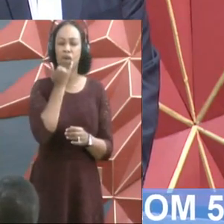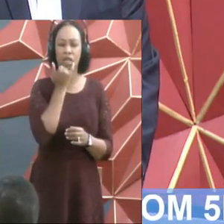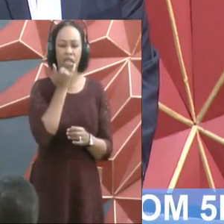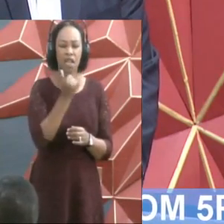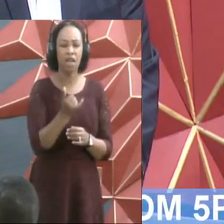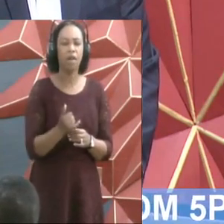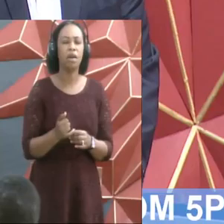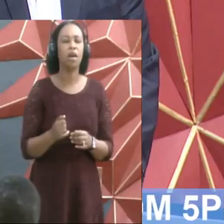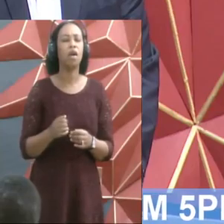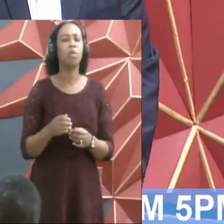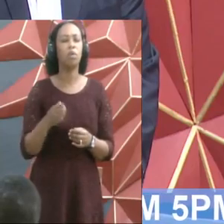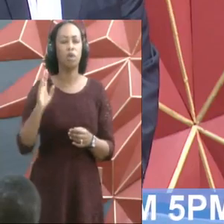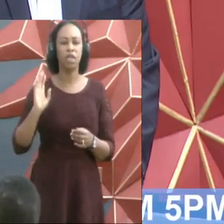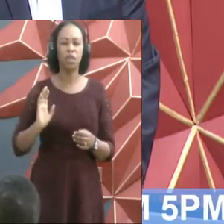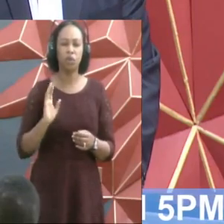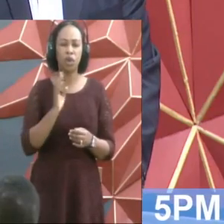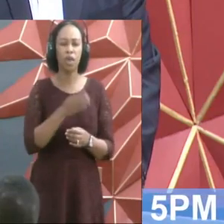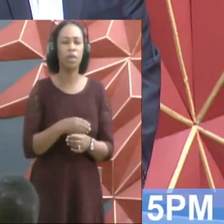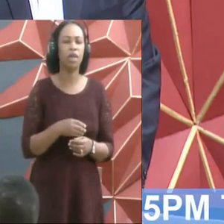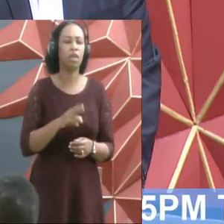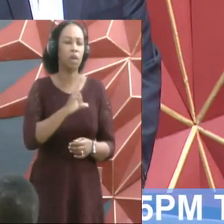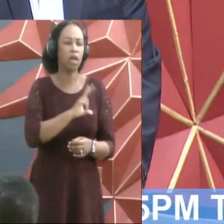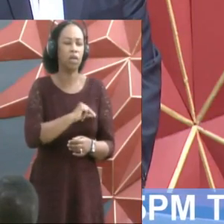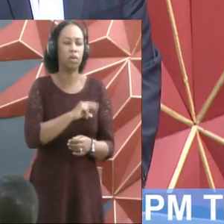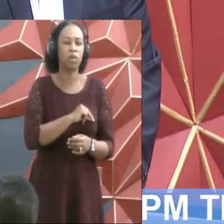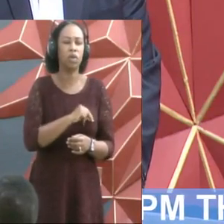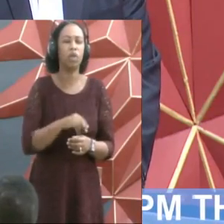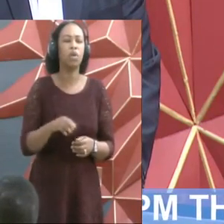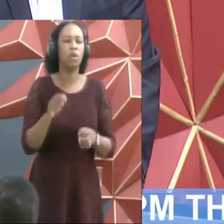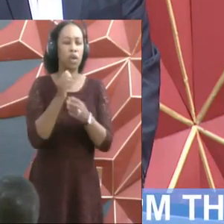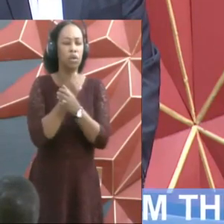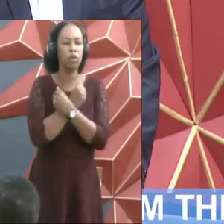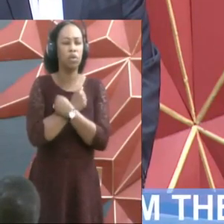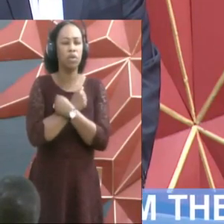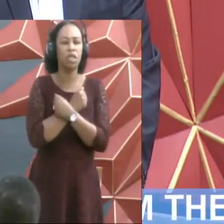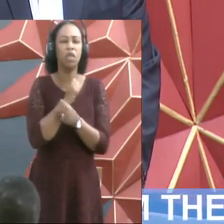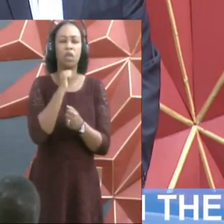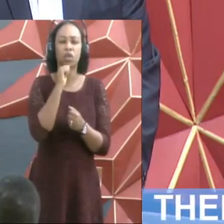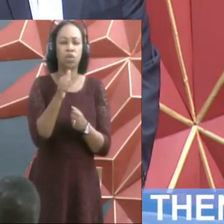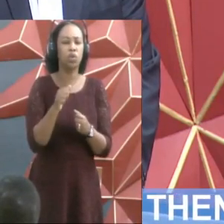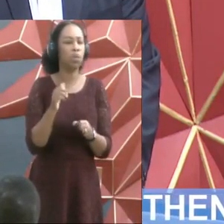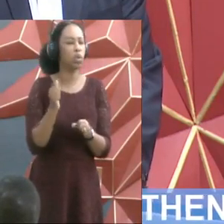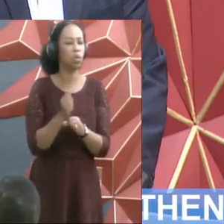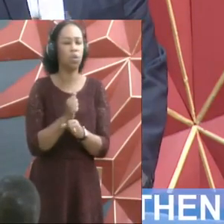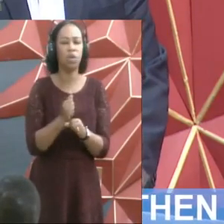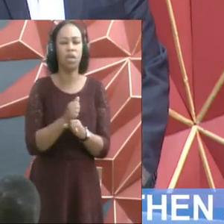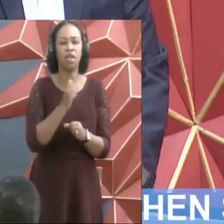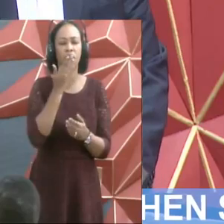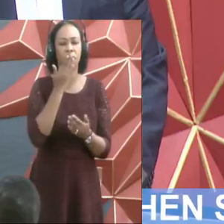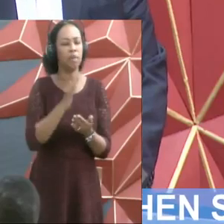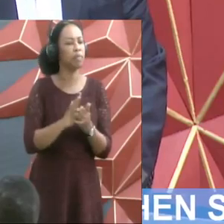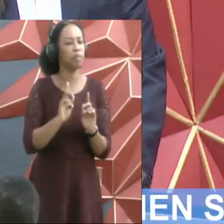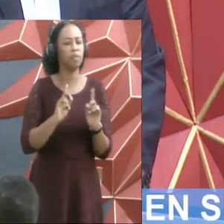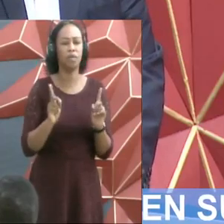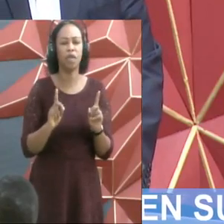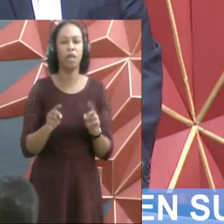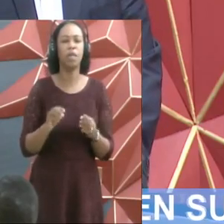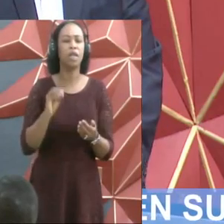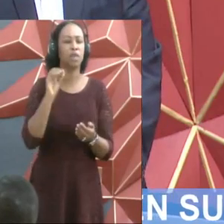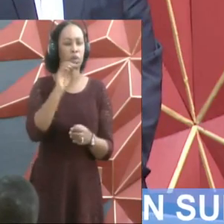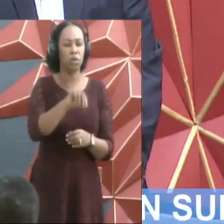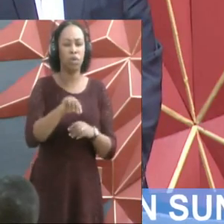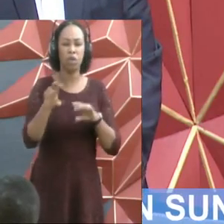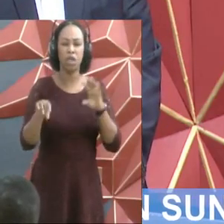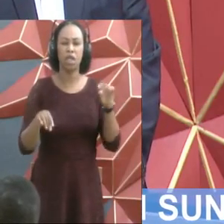nitwebwe twacumuye. Mukudukunda mwami si kubwa imirimo myiza. Ahubwo ni kubwa gutoranya kwawe. None mwami tuje